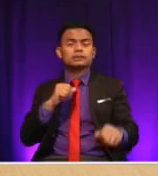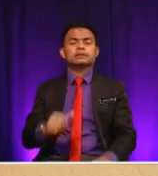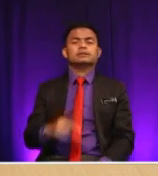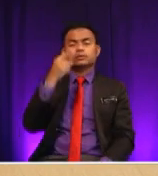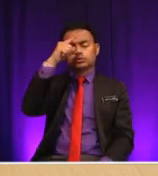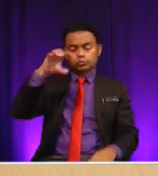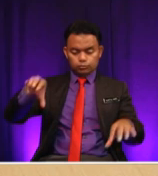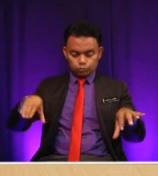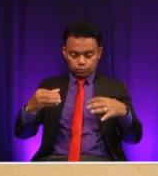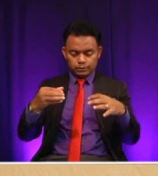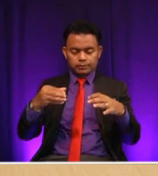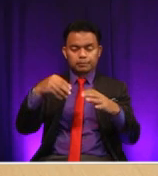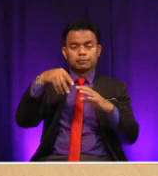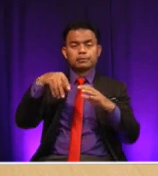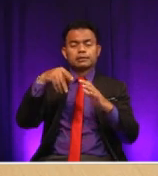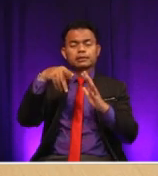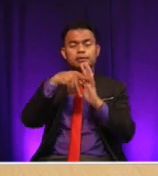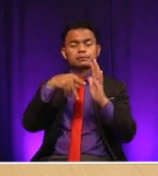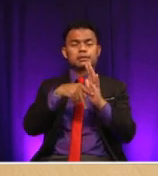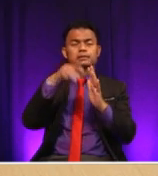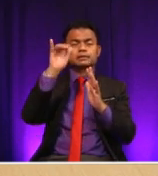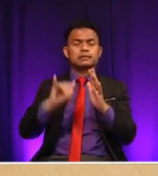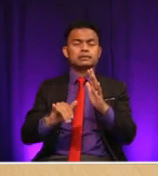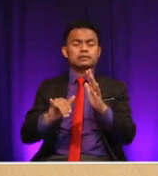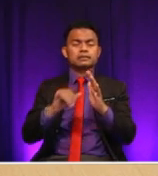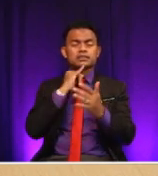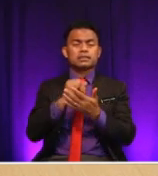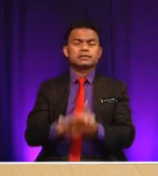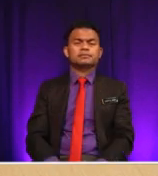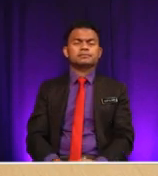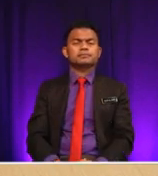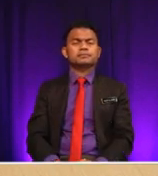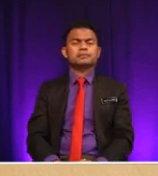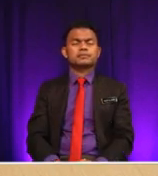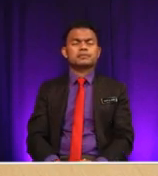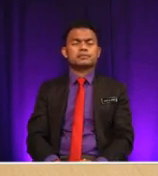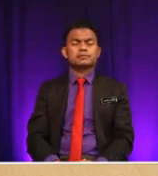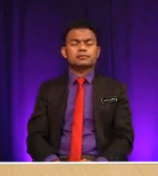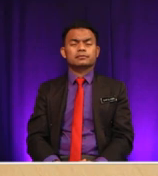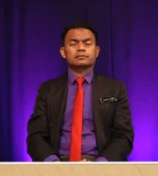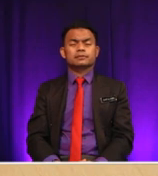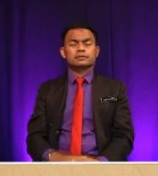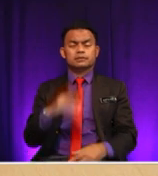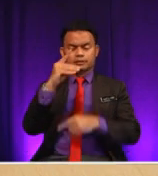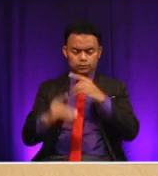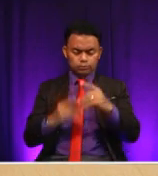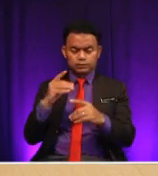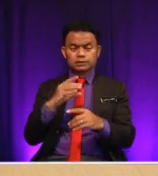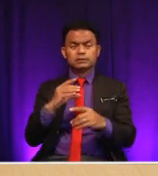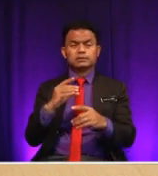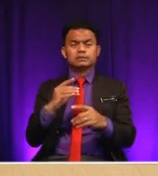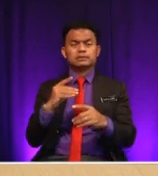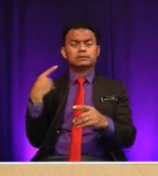dia berada pada rangkap yang keempat segala maksiat ada di dunia ikhtiarkan diri menjauhi dia